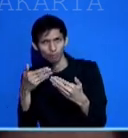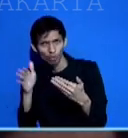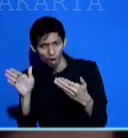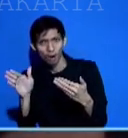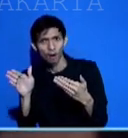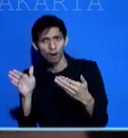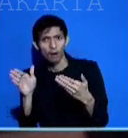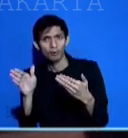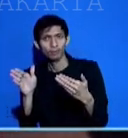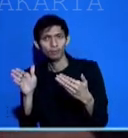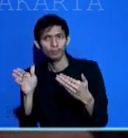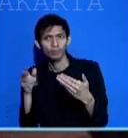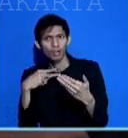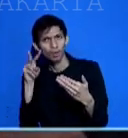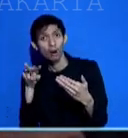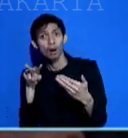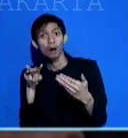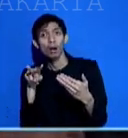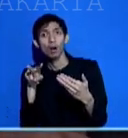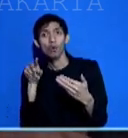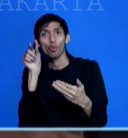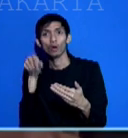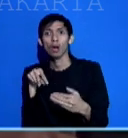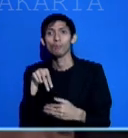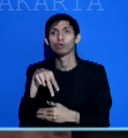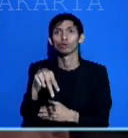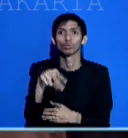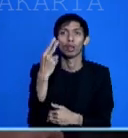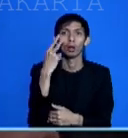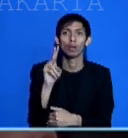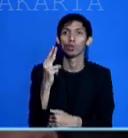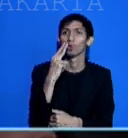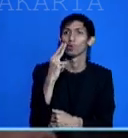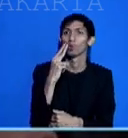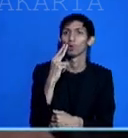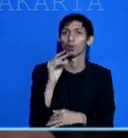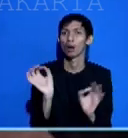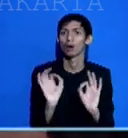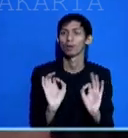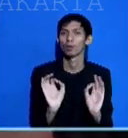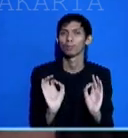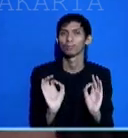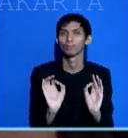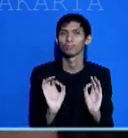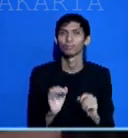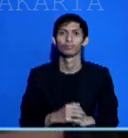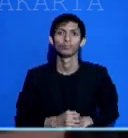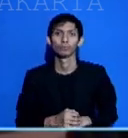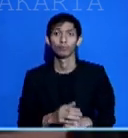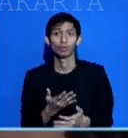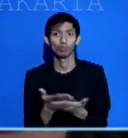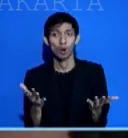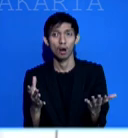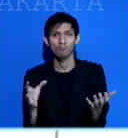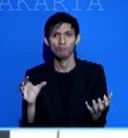kembali sampai gini ya. Terus saya masuk ngecek rokok, terus itu nggak ada. Terus semua itu udah berantakan